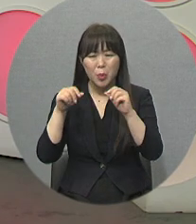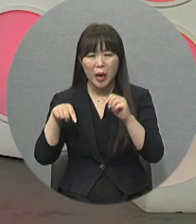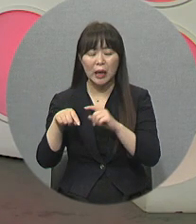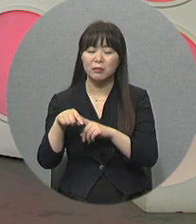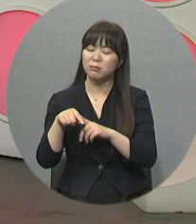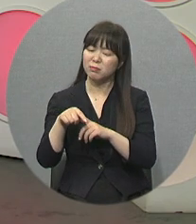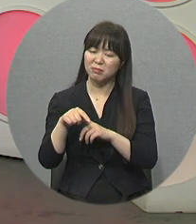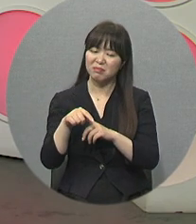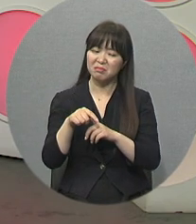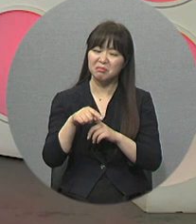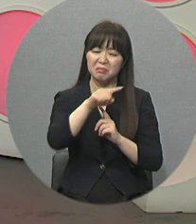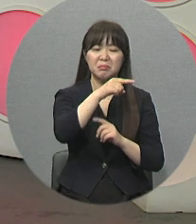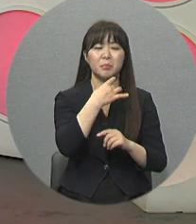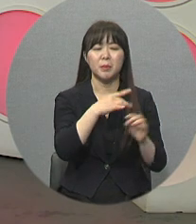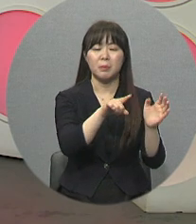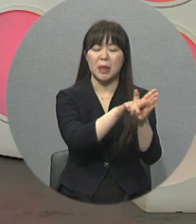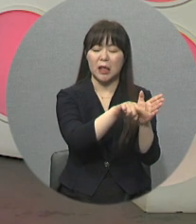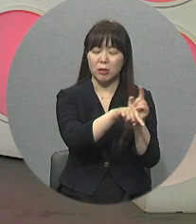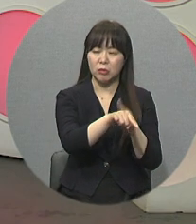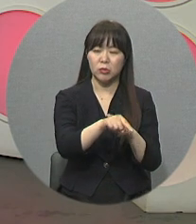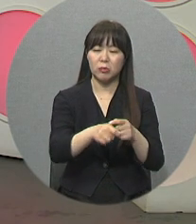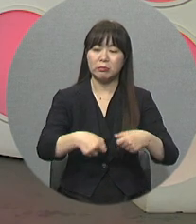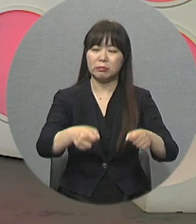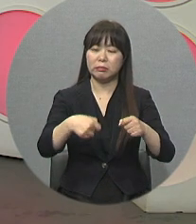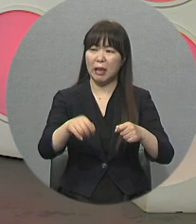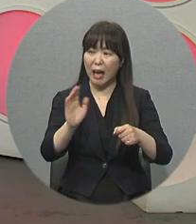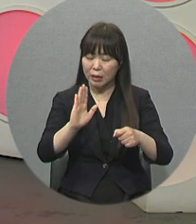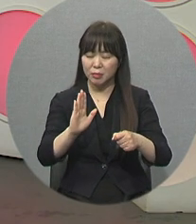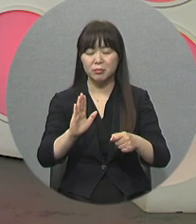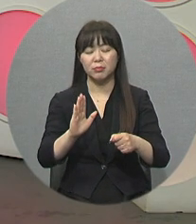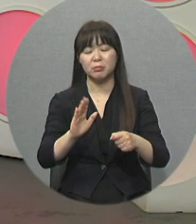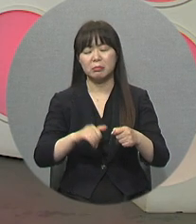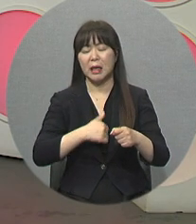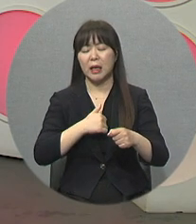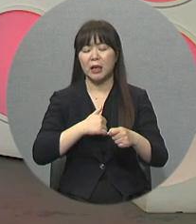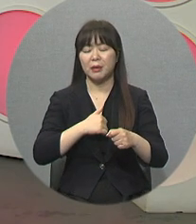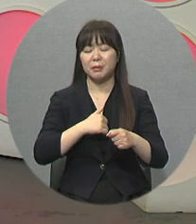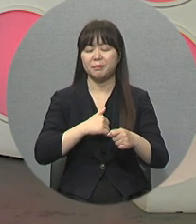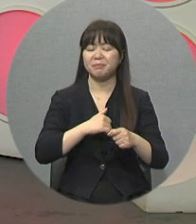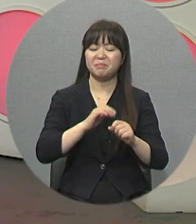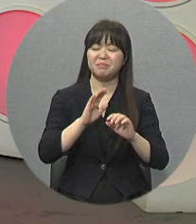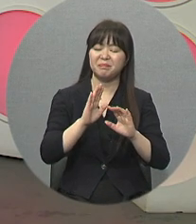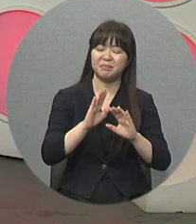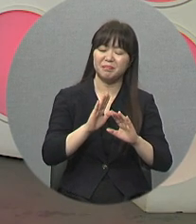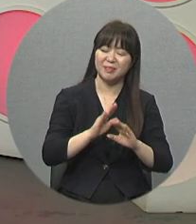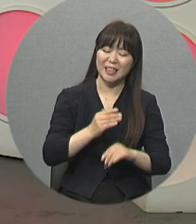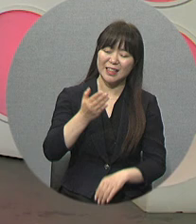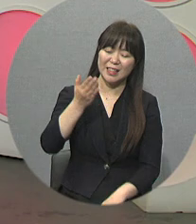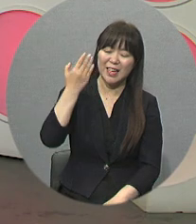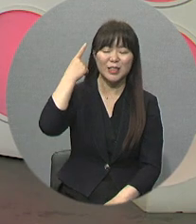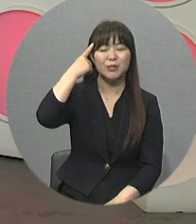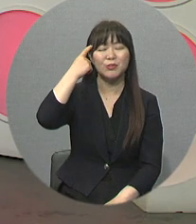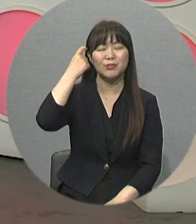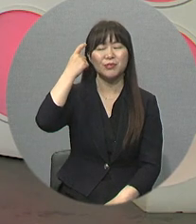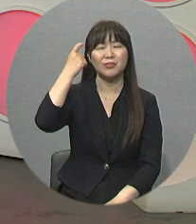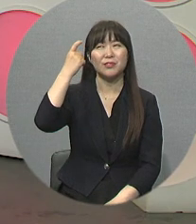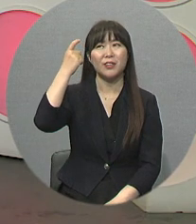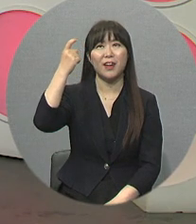조리로 일지 않은 탓이었어요. 화난 것도 잠시, 이내 옛 추억이 떠올라 미소